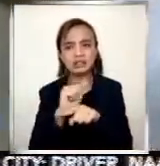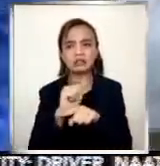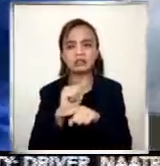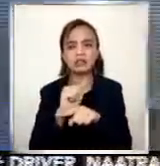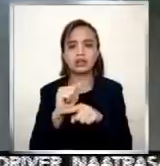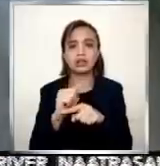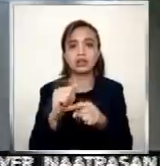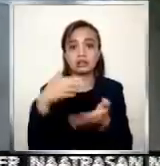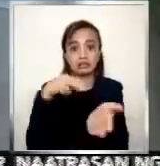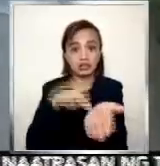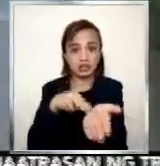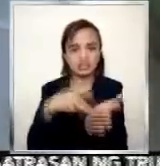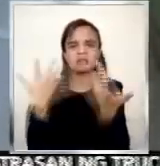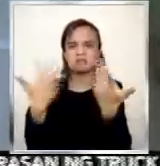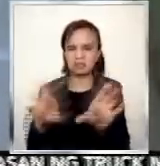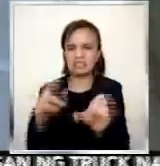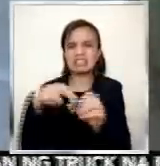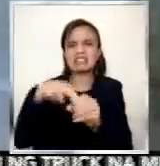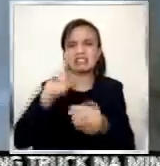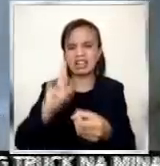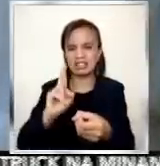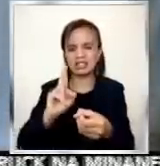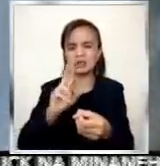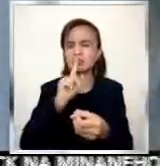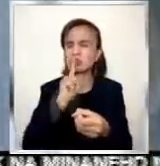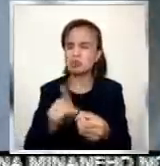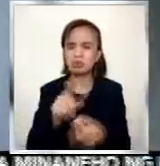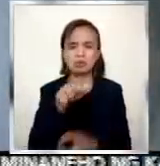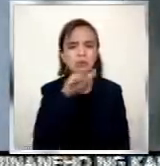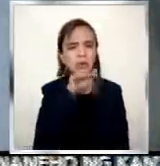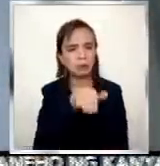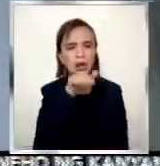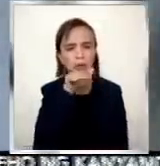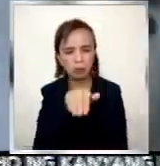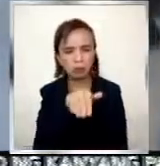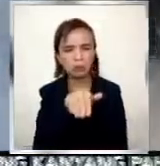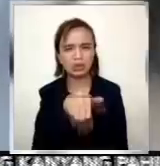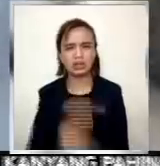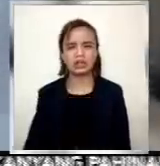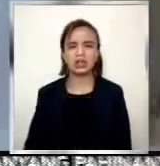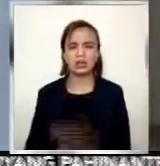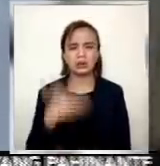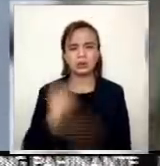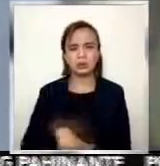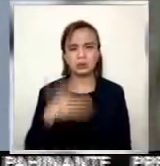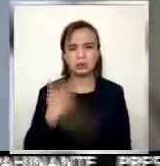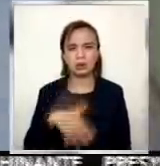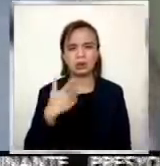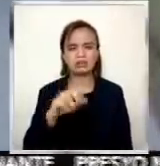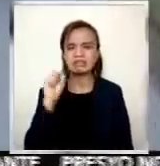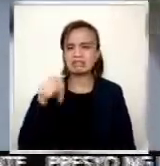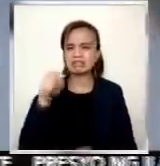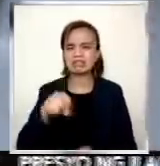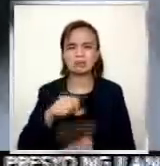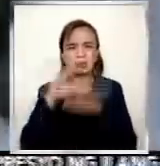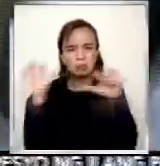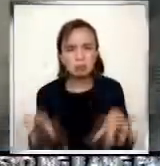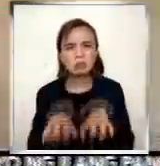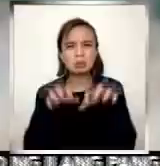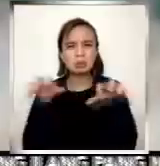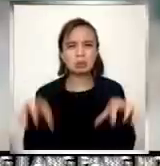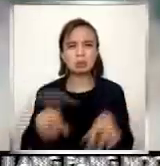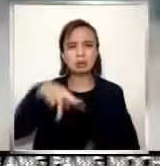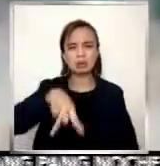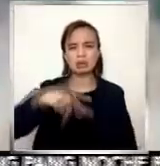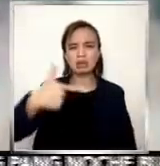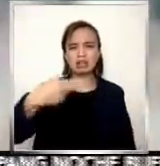po, may along pagod. Medyo nakaka-overwhelm din yung trabaho sa PGH at siguro iba rin baka